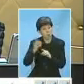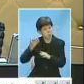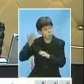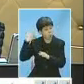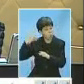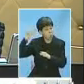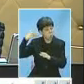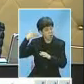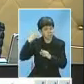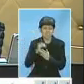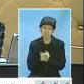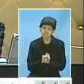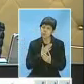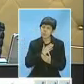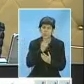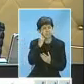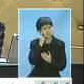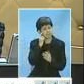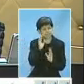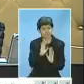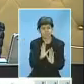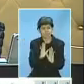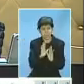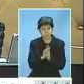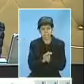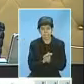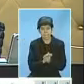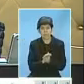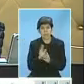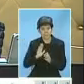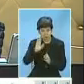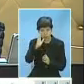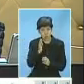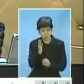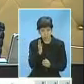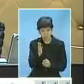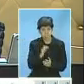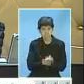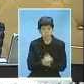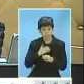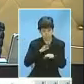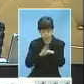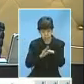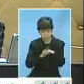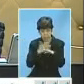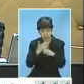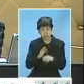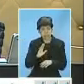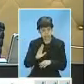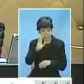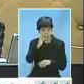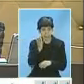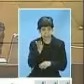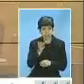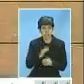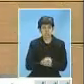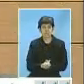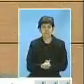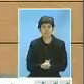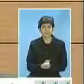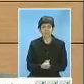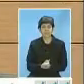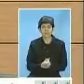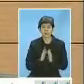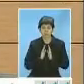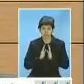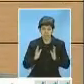หลังไปนี่นะครับผมว่ามันจะไกลไปเดี๋ยวเชิญท่านผู้ประท้วงก่อนนะผมเตือนท่านสุนัยแล้วเชิญท่านผู้ประท้วงเชิญ